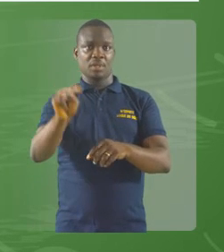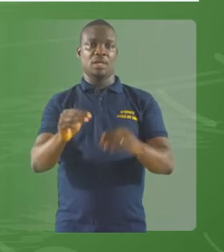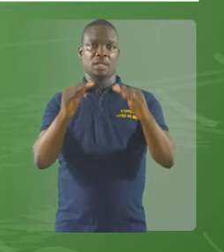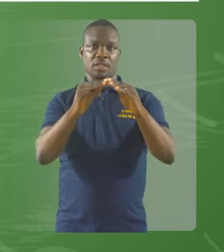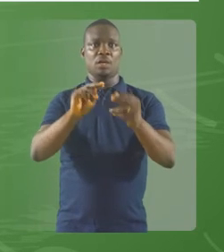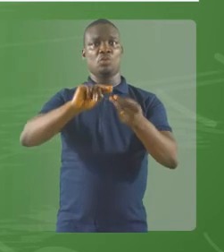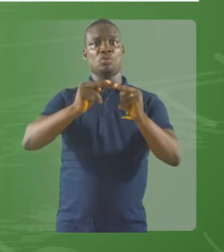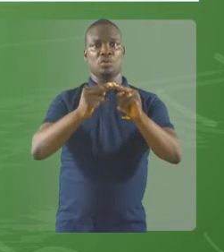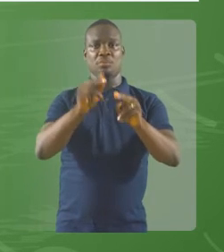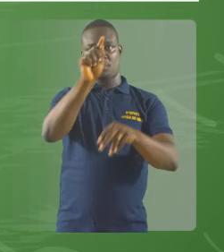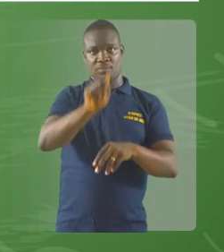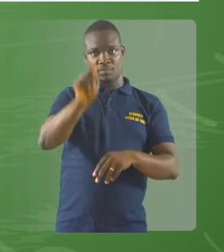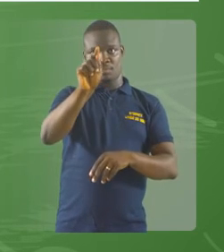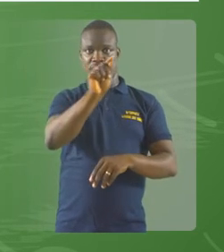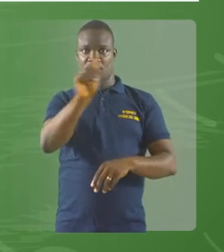θ.